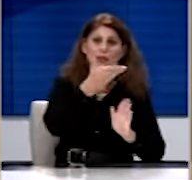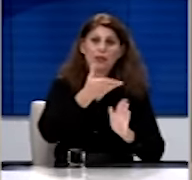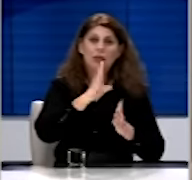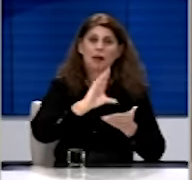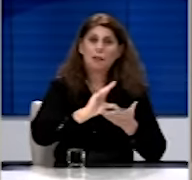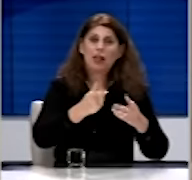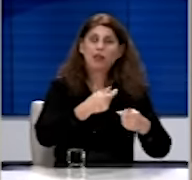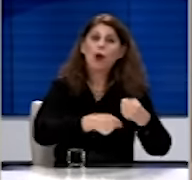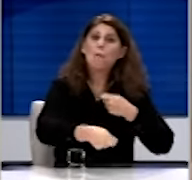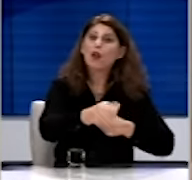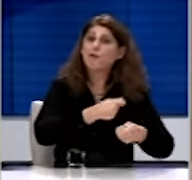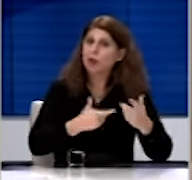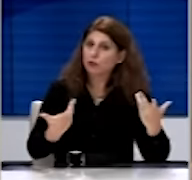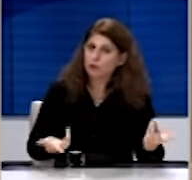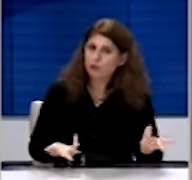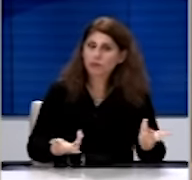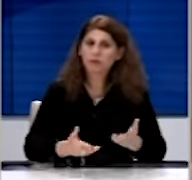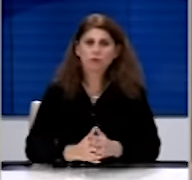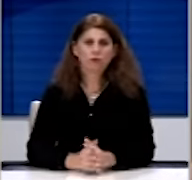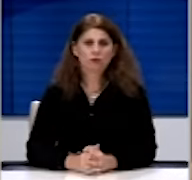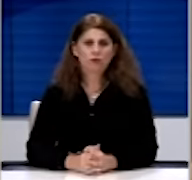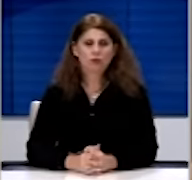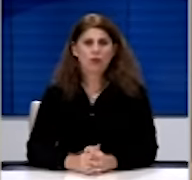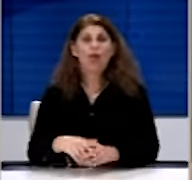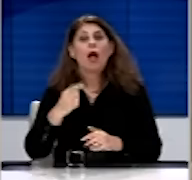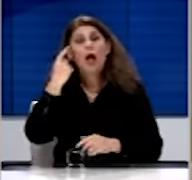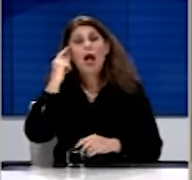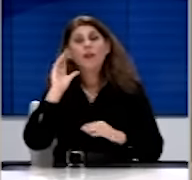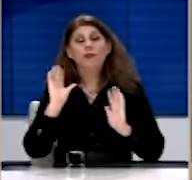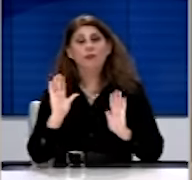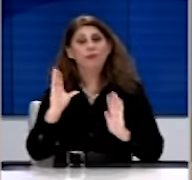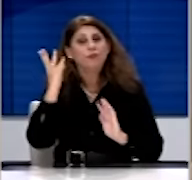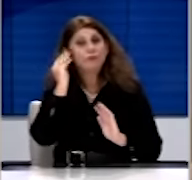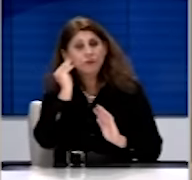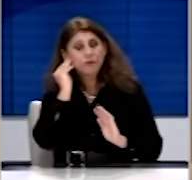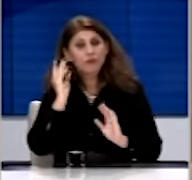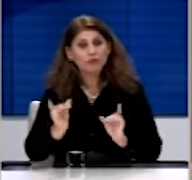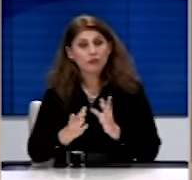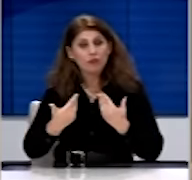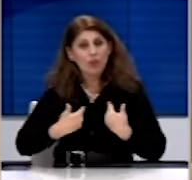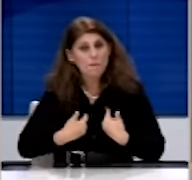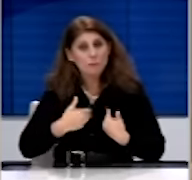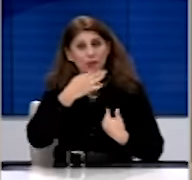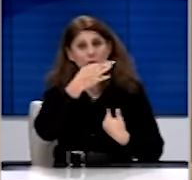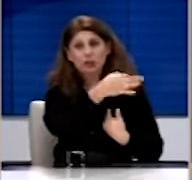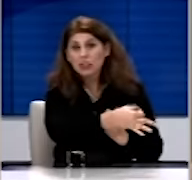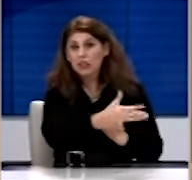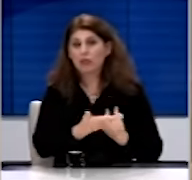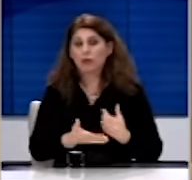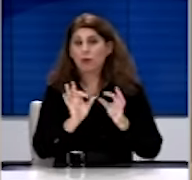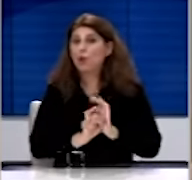μάζα των εμπορευμάτων? Και αν δεν το ξέρατε, δεν ακούγατε τουλάχιστον εμάς που σας τα λέγαμε,